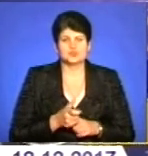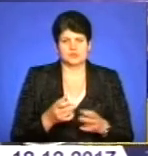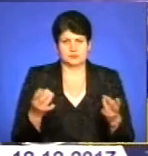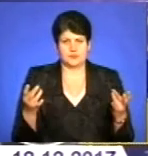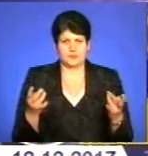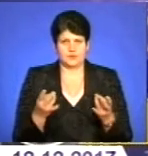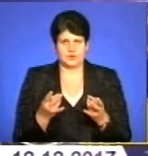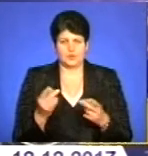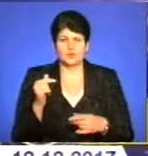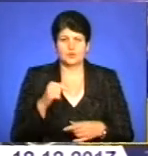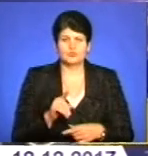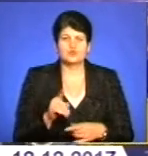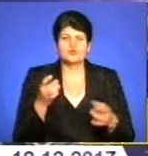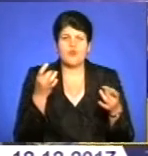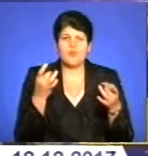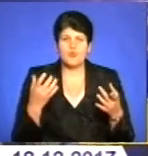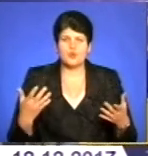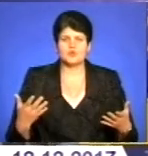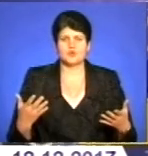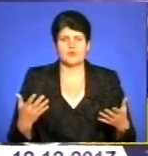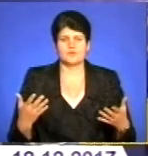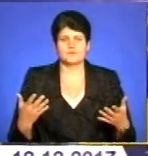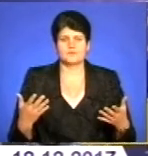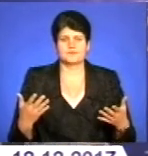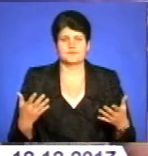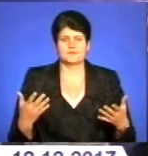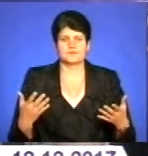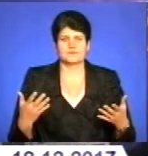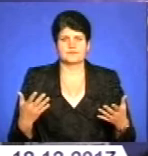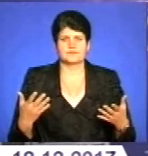що простого такого